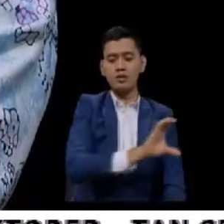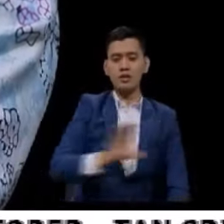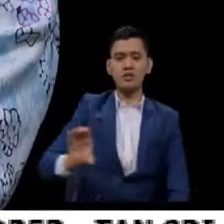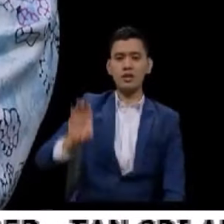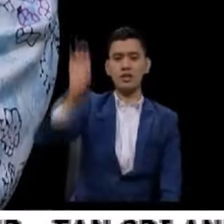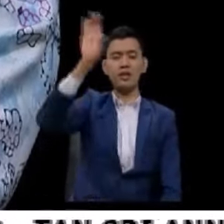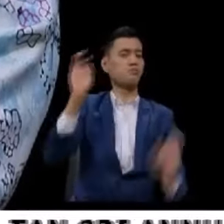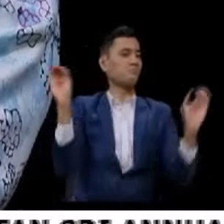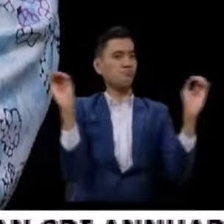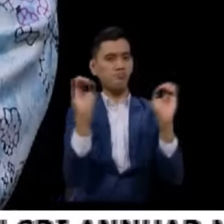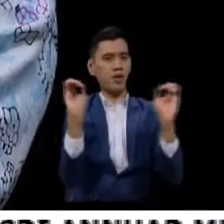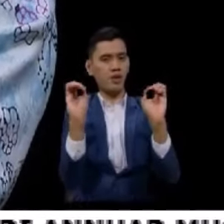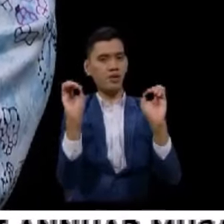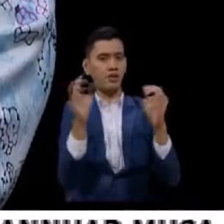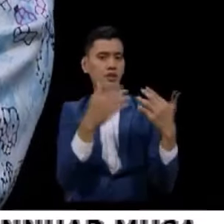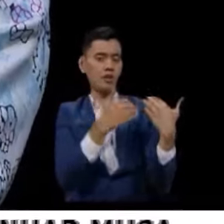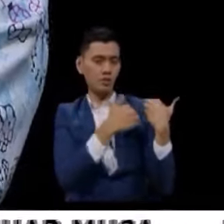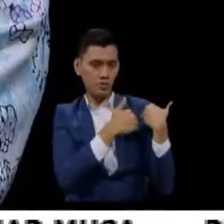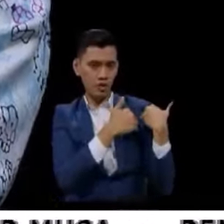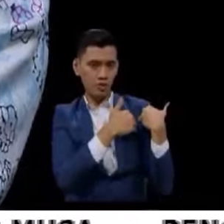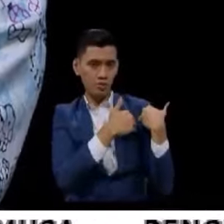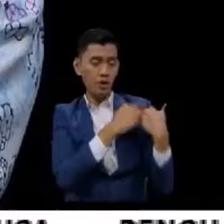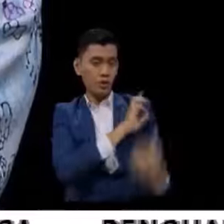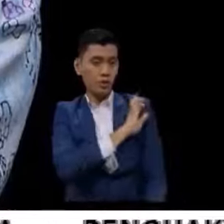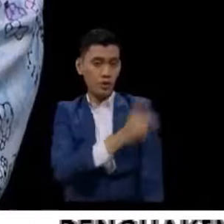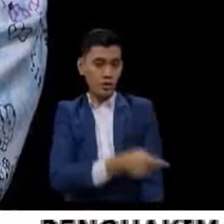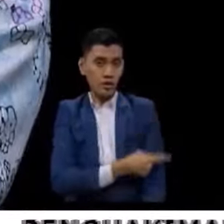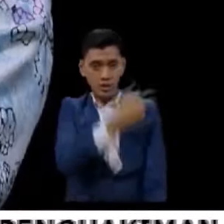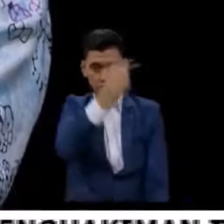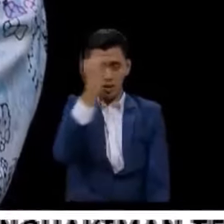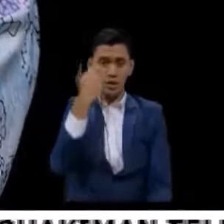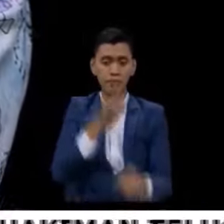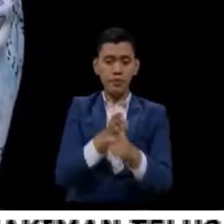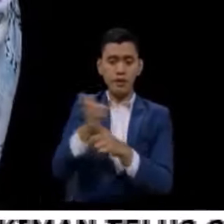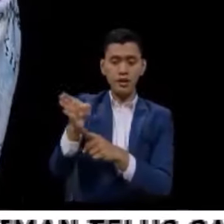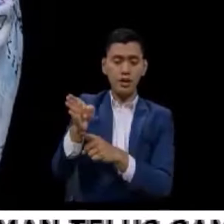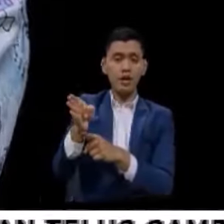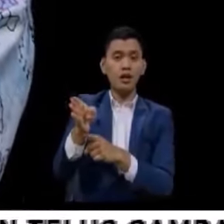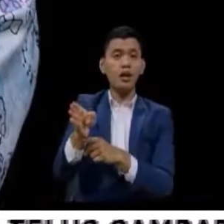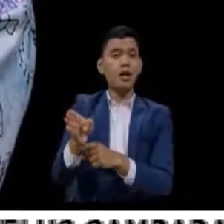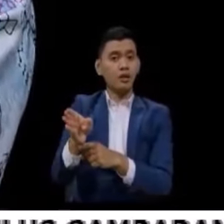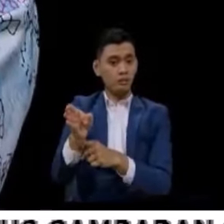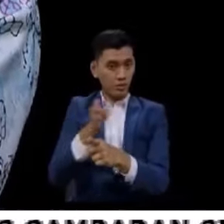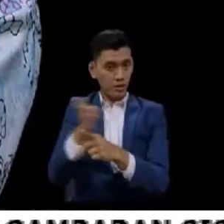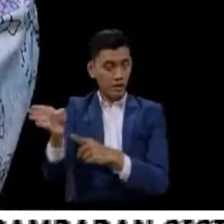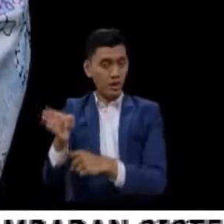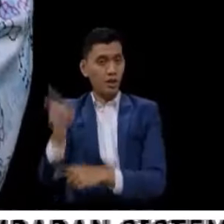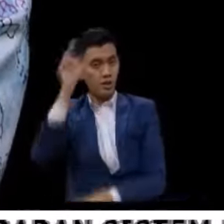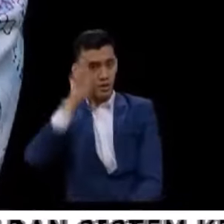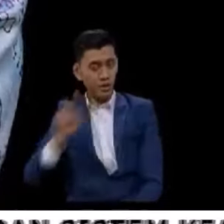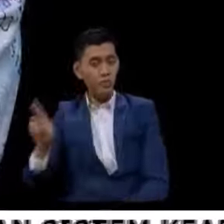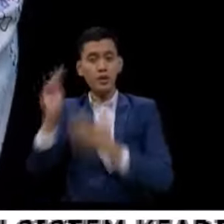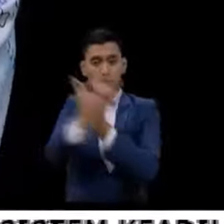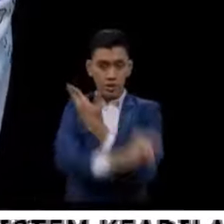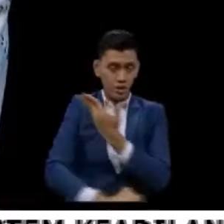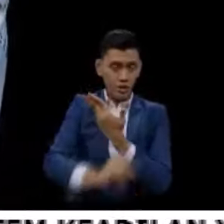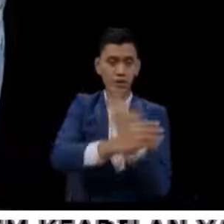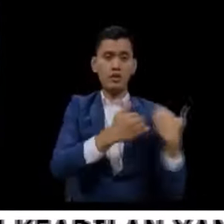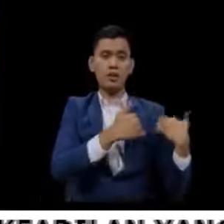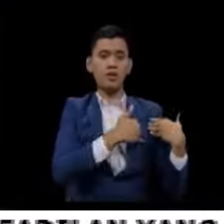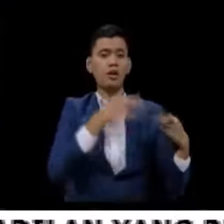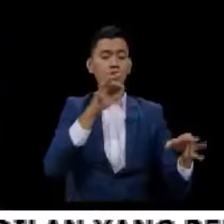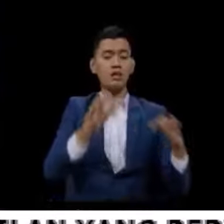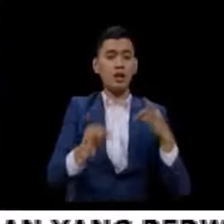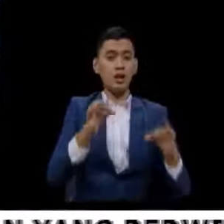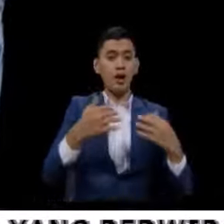tidak ada Puncak karena bidang agama kekuasaan negeri kita hanya punya ras keadaan repot Regita kalau berlaku di Perak kita